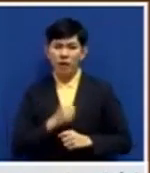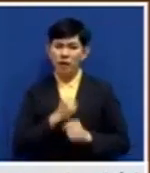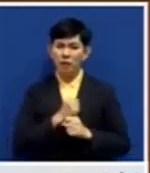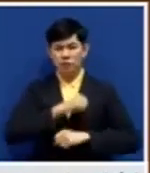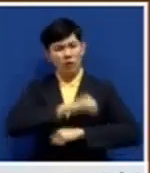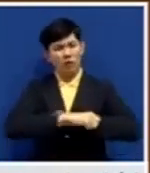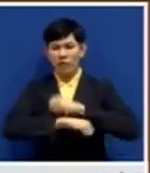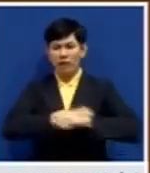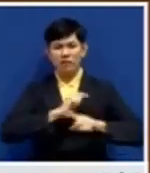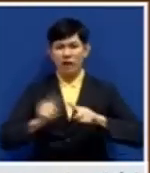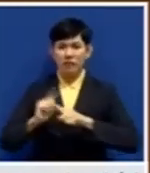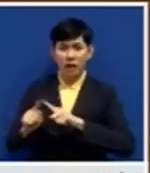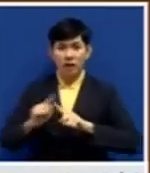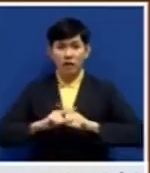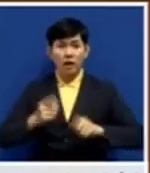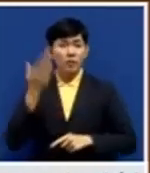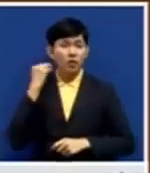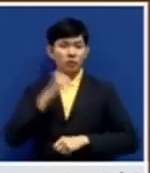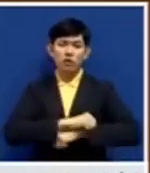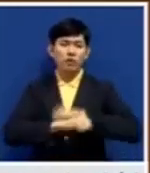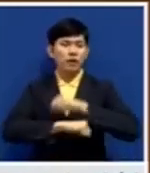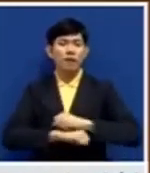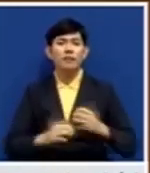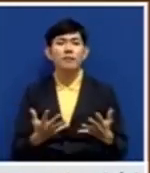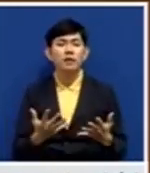แยะสมัยก่อนไม่ได้สร้างเลย